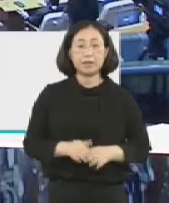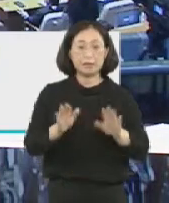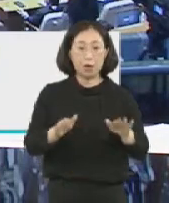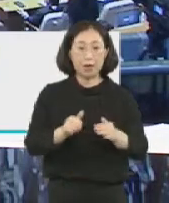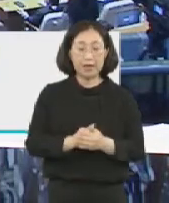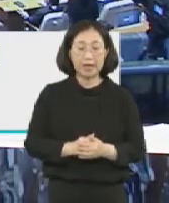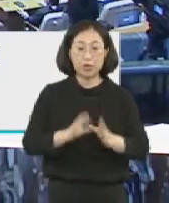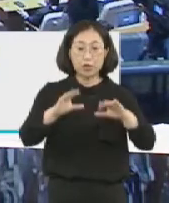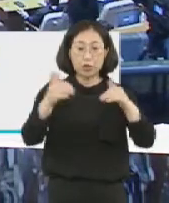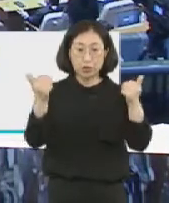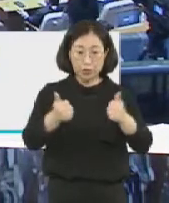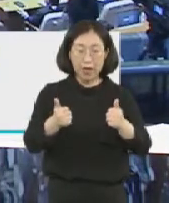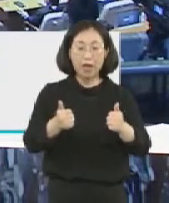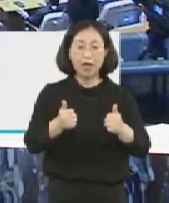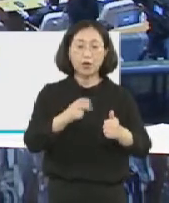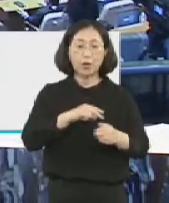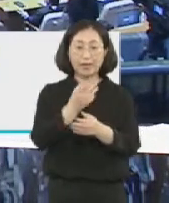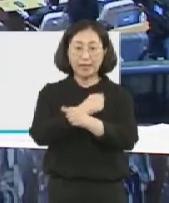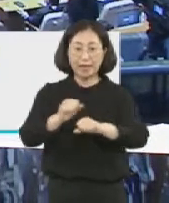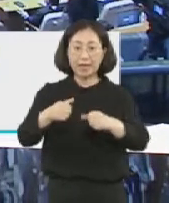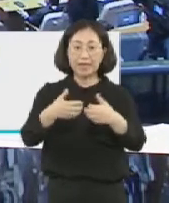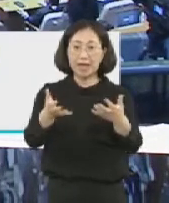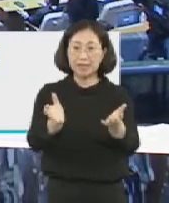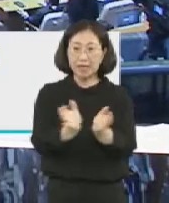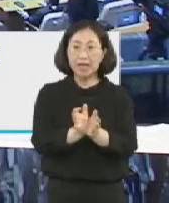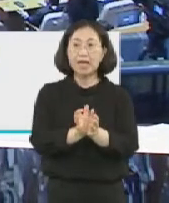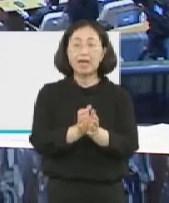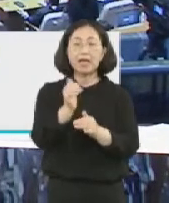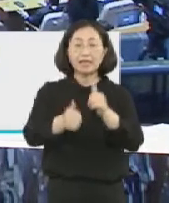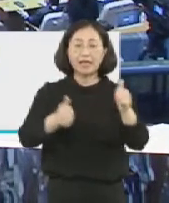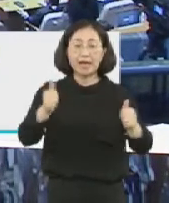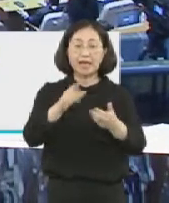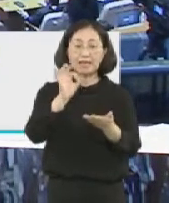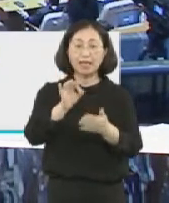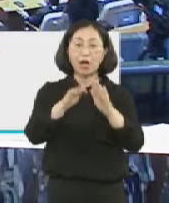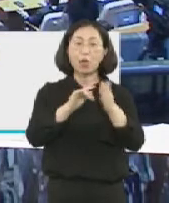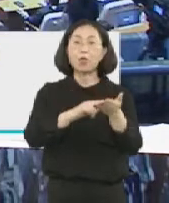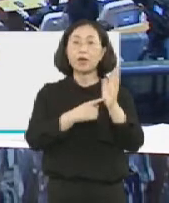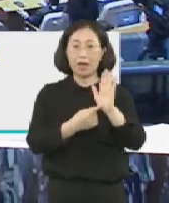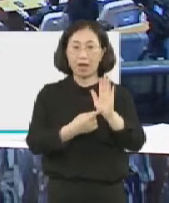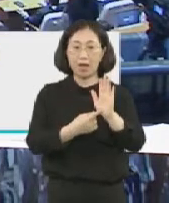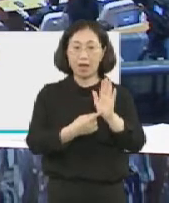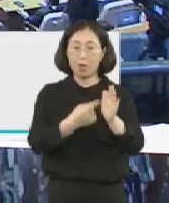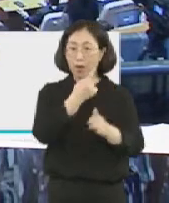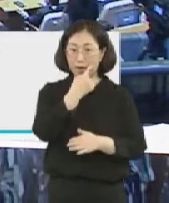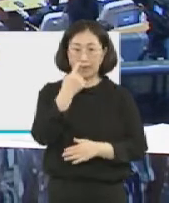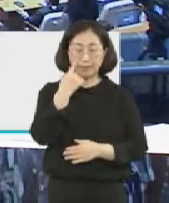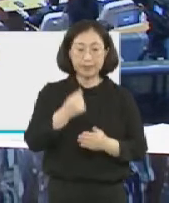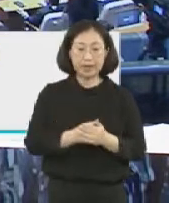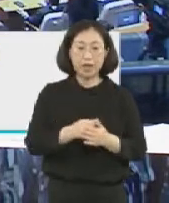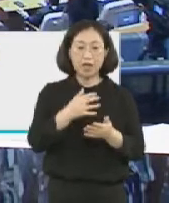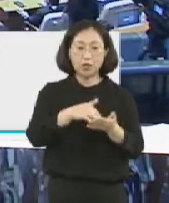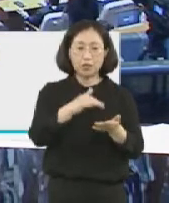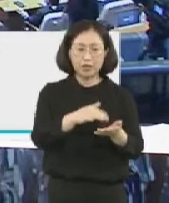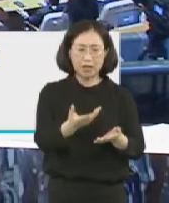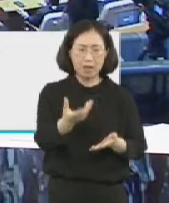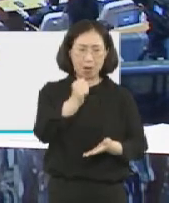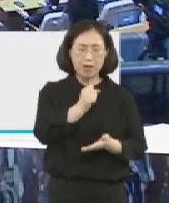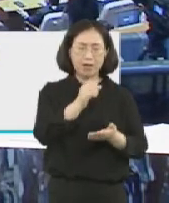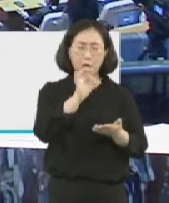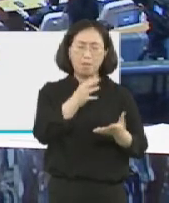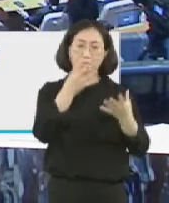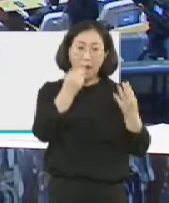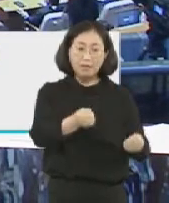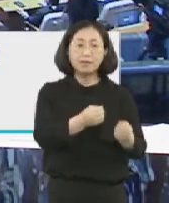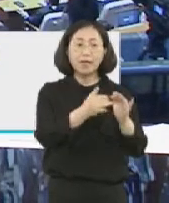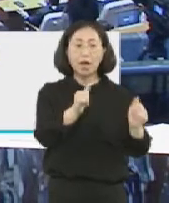이번에는 지역 국회의원들과 광역단체장들의 재산사항 한번 살펴보겠습니다. 수십억 원을 가진 자산가가 있는가